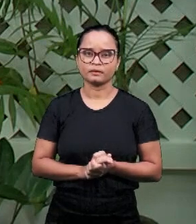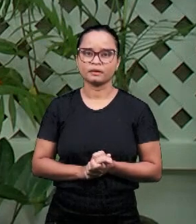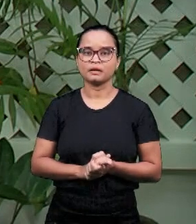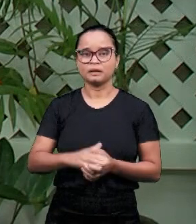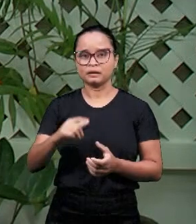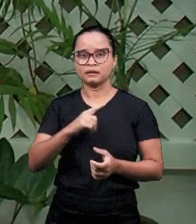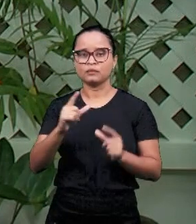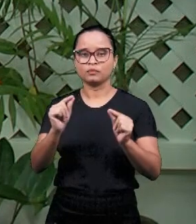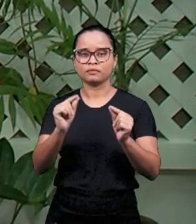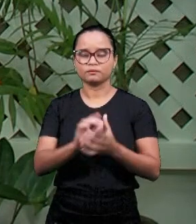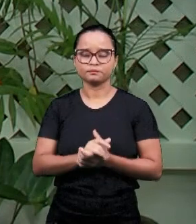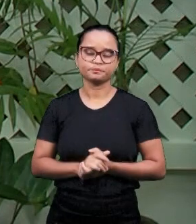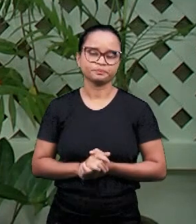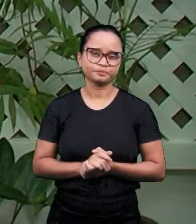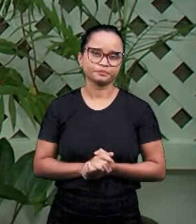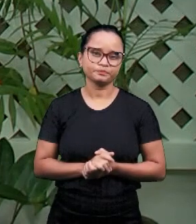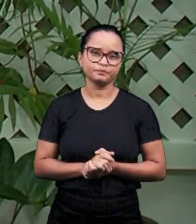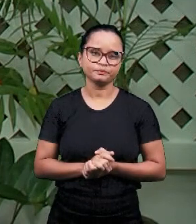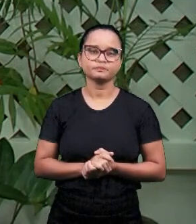qui est un instrument